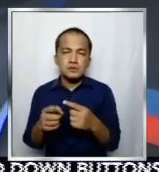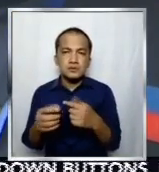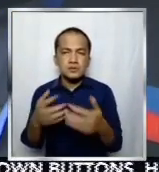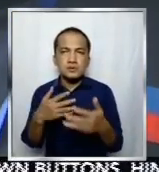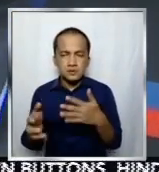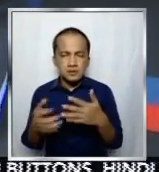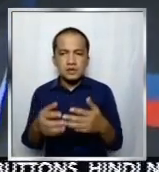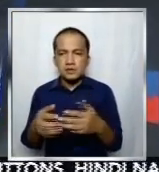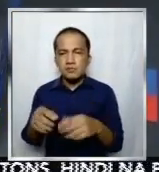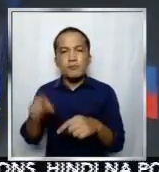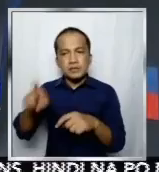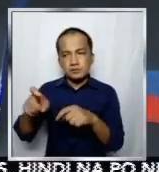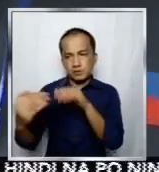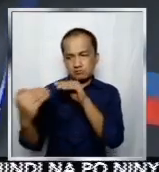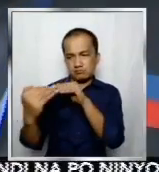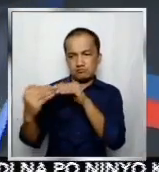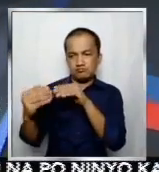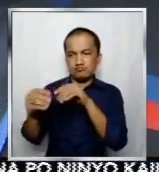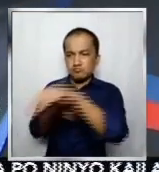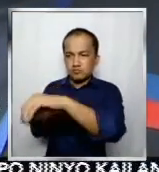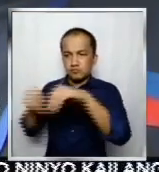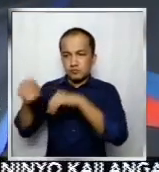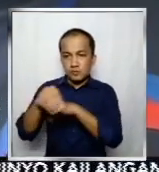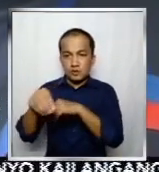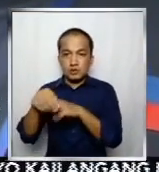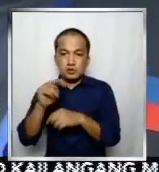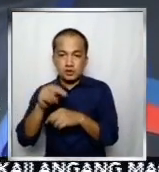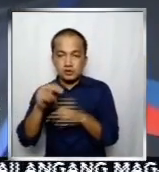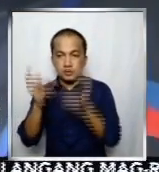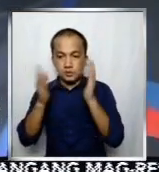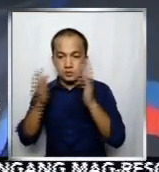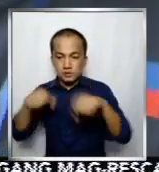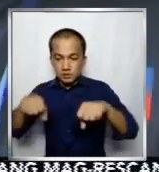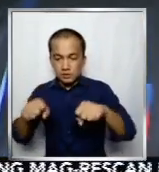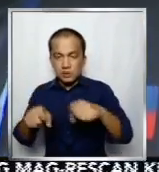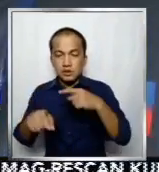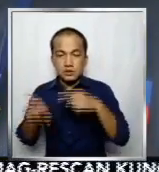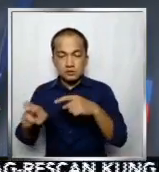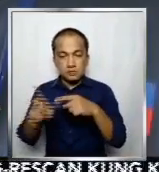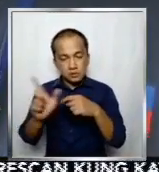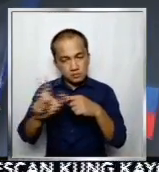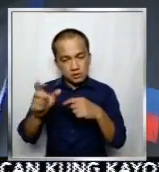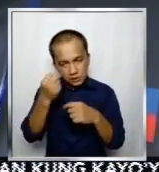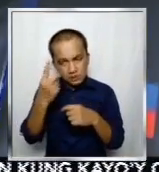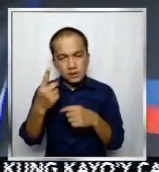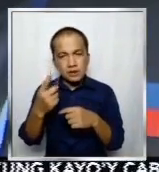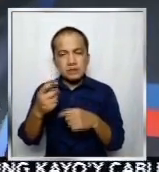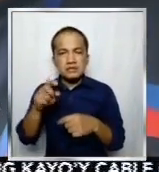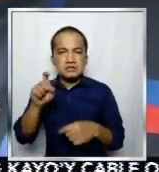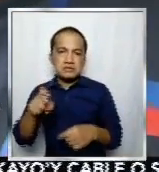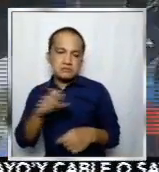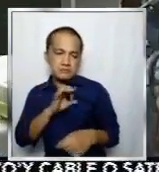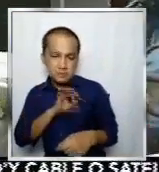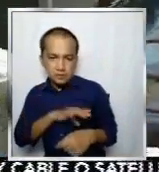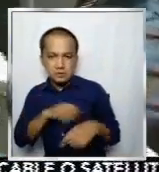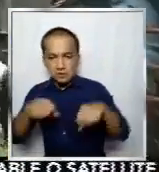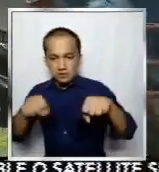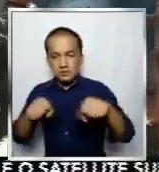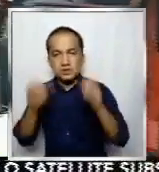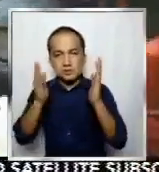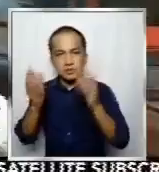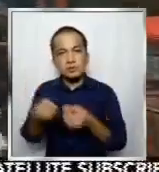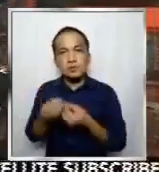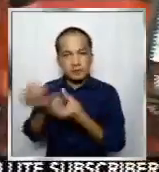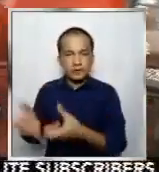Na kailangan nila ang serbisyo ng tricycle, eh sana po maintindihan nila na kailangan din pong kumita naman ng tricycle sa mga serbisyong bibigay nila. Para